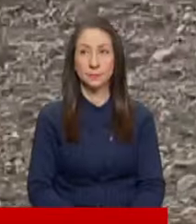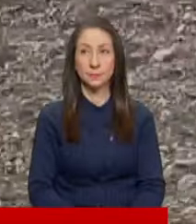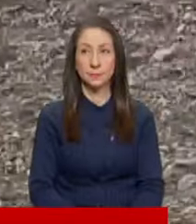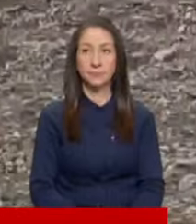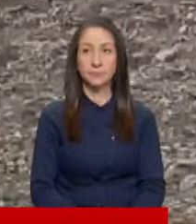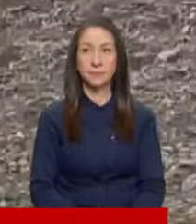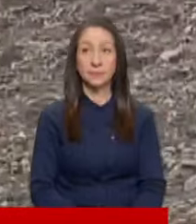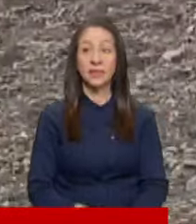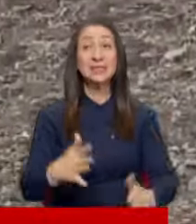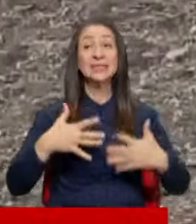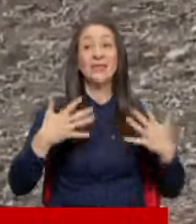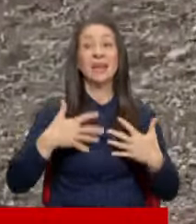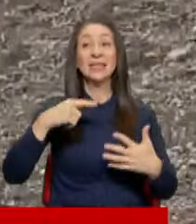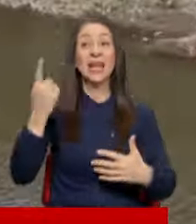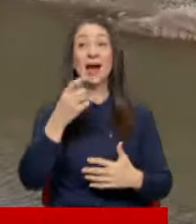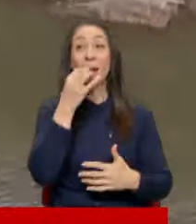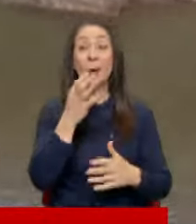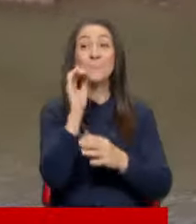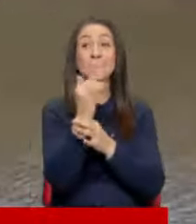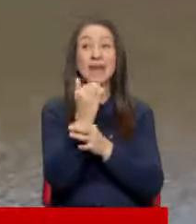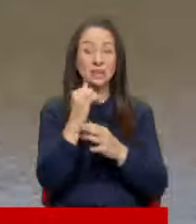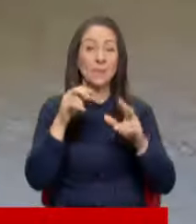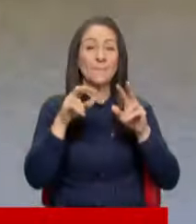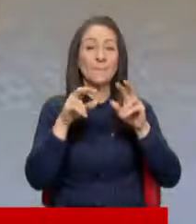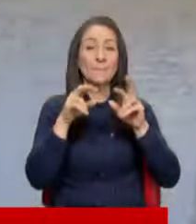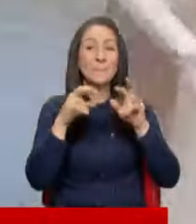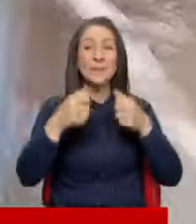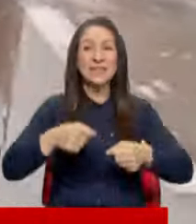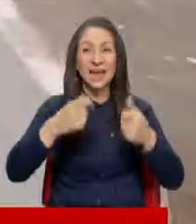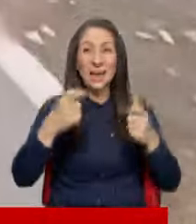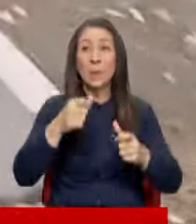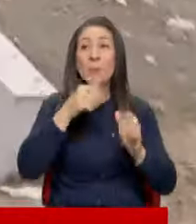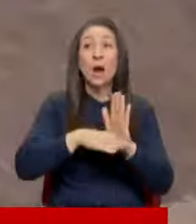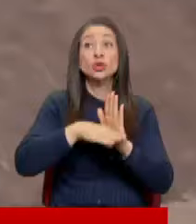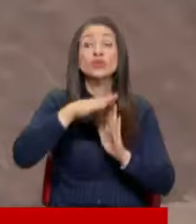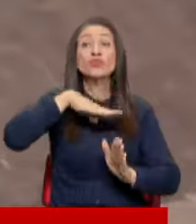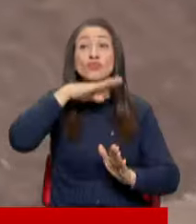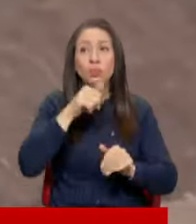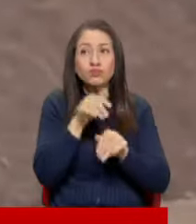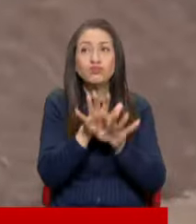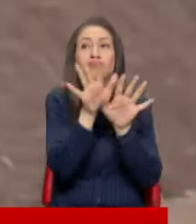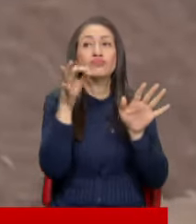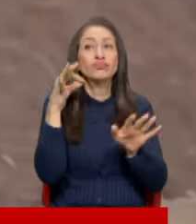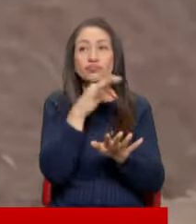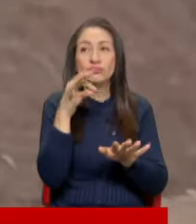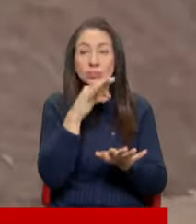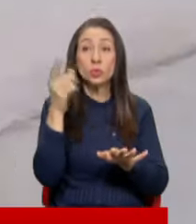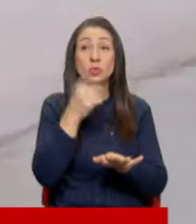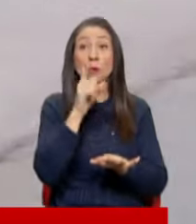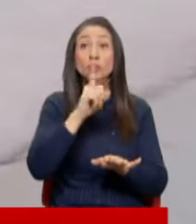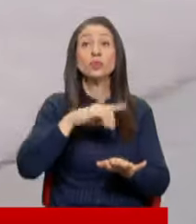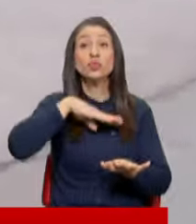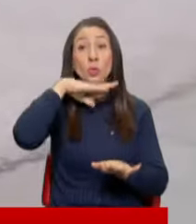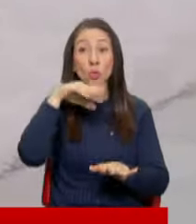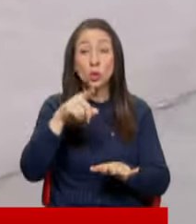ulaştı sevindiren bir diğer Haber Bilecik pazar yerinden geldi barajlar doldu Hatta taşma noktasına ulaştı % 10000 dolan